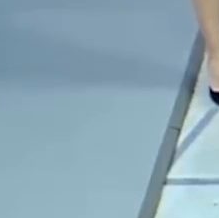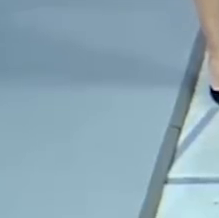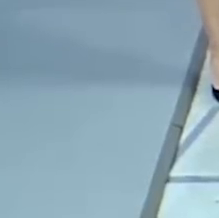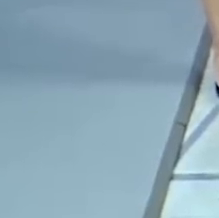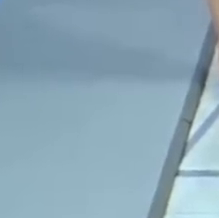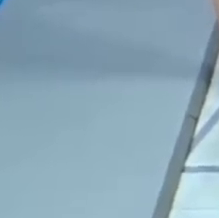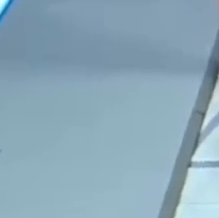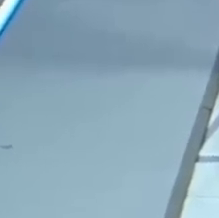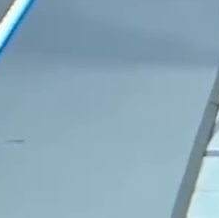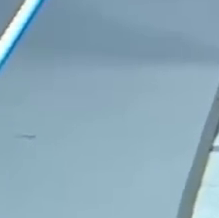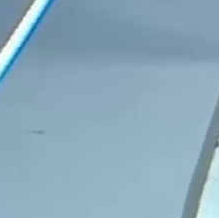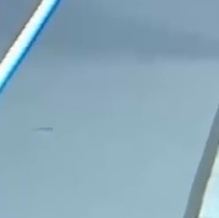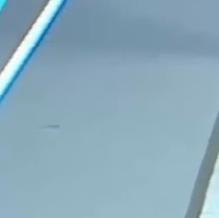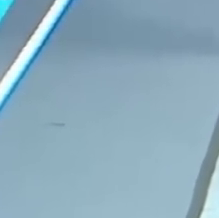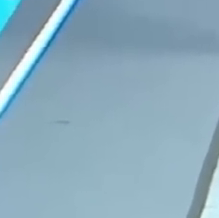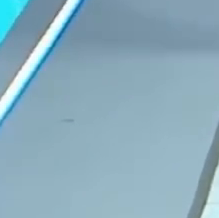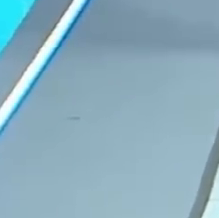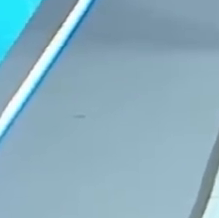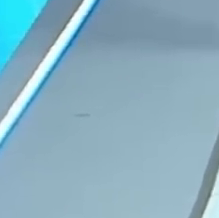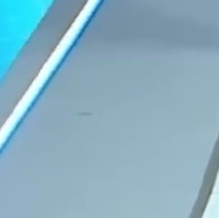tayong magiging saksi!